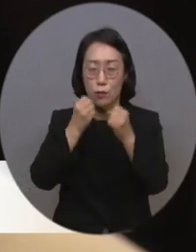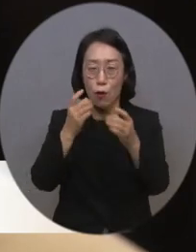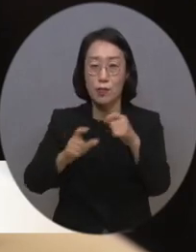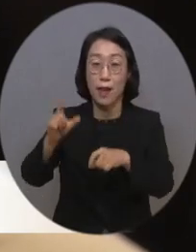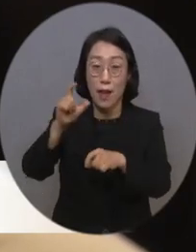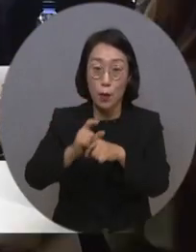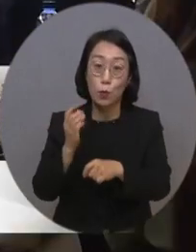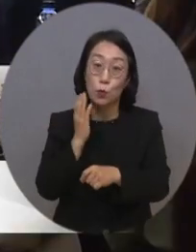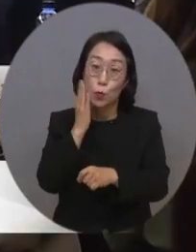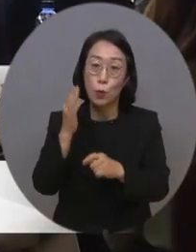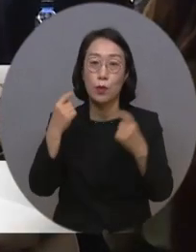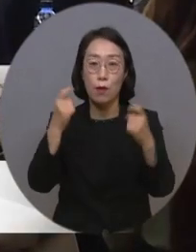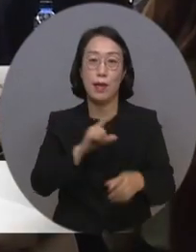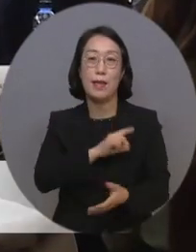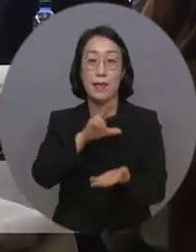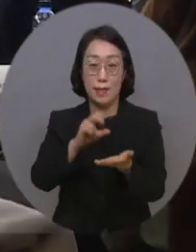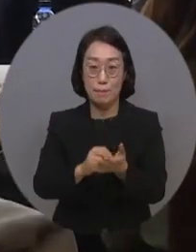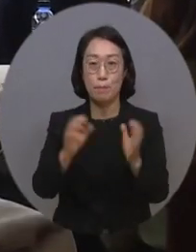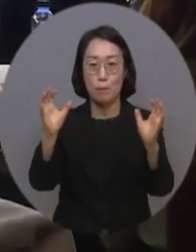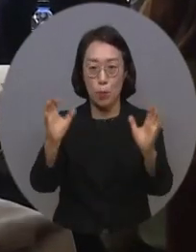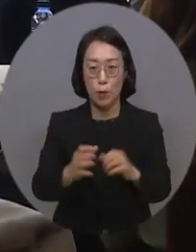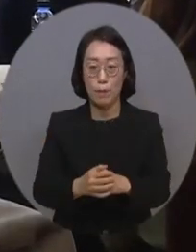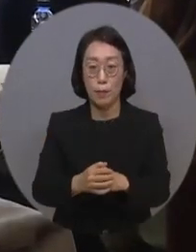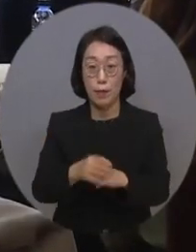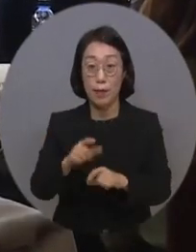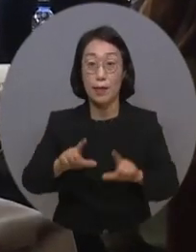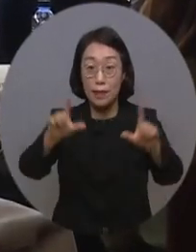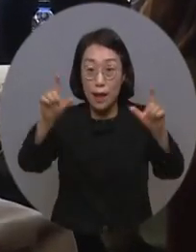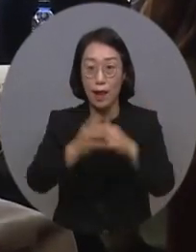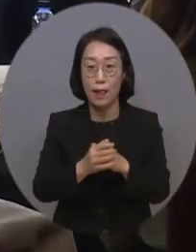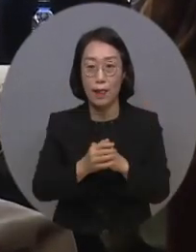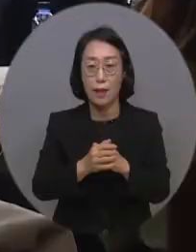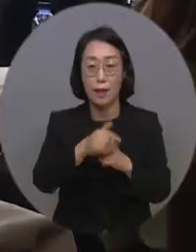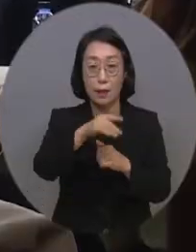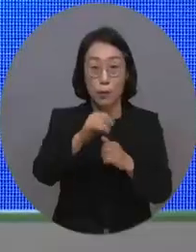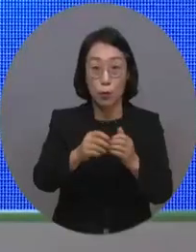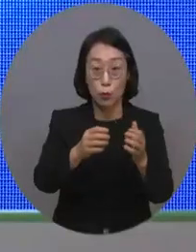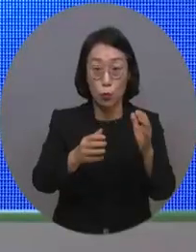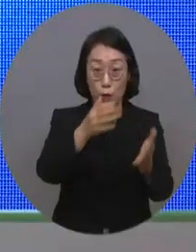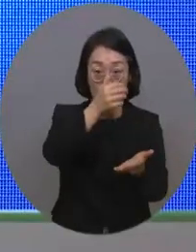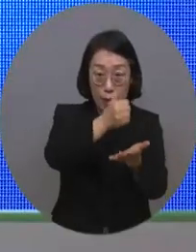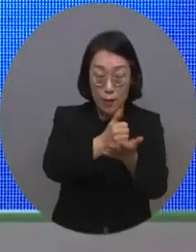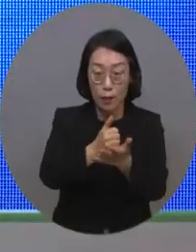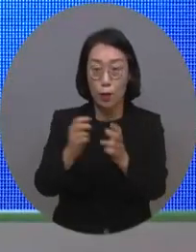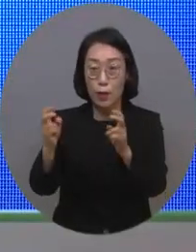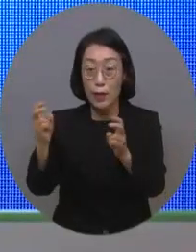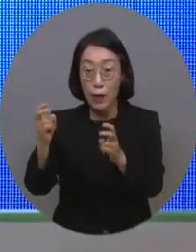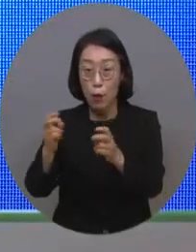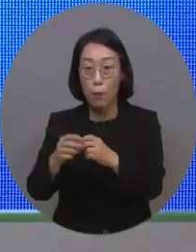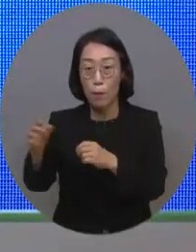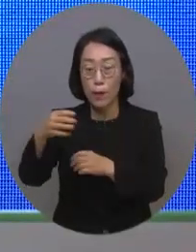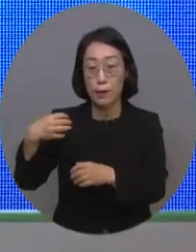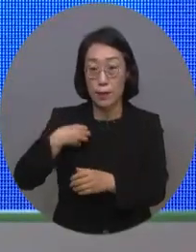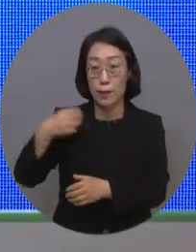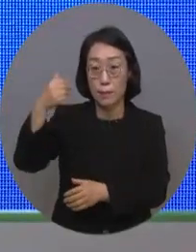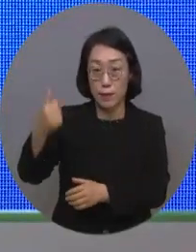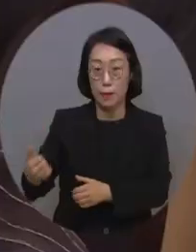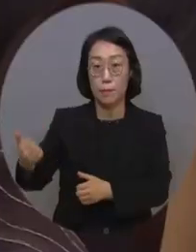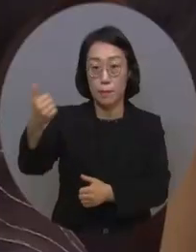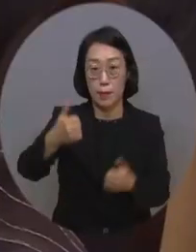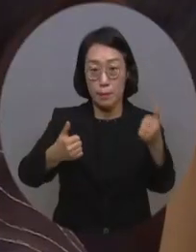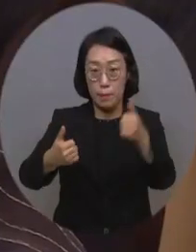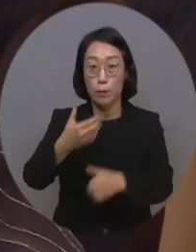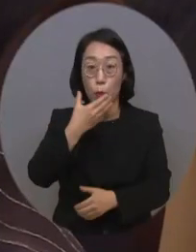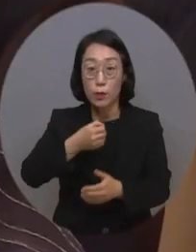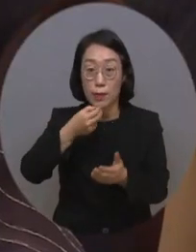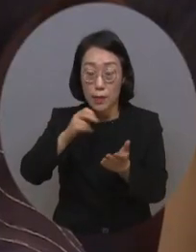초록여행을 가졌습니다. 이번 행사에는 그린라이트 김성규 회장과 기아 기업전략실 정희철 상무,